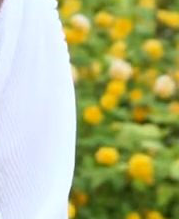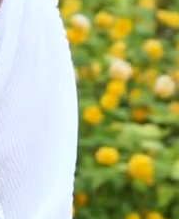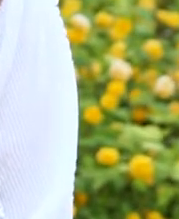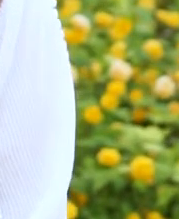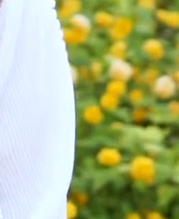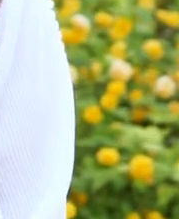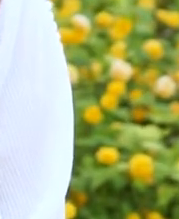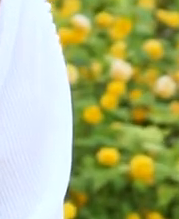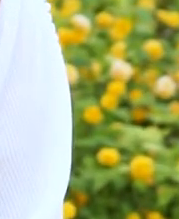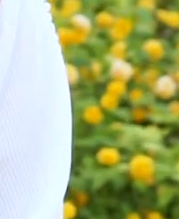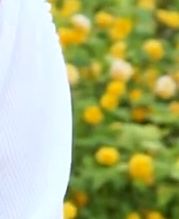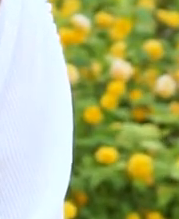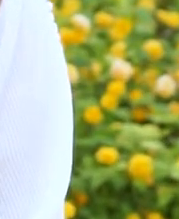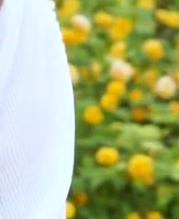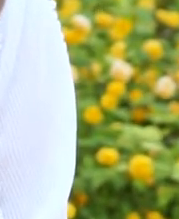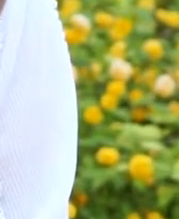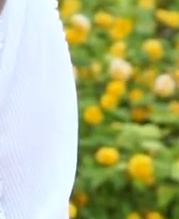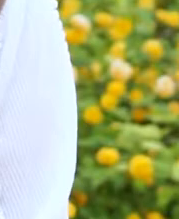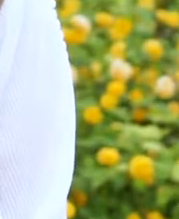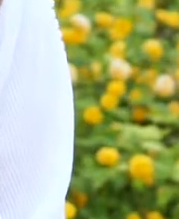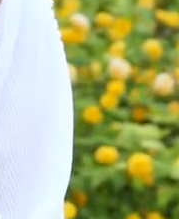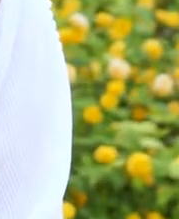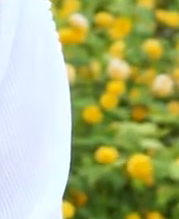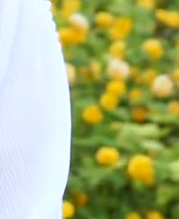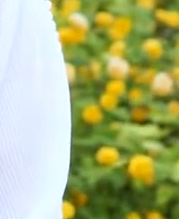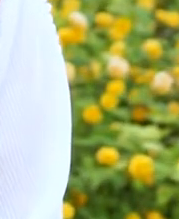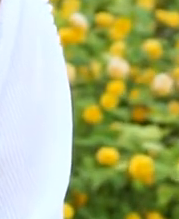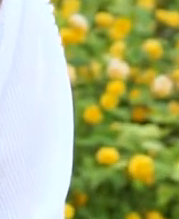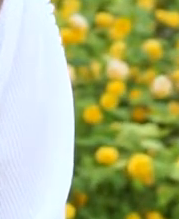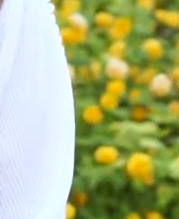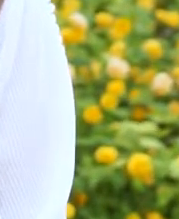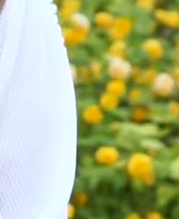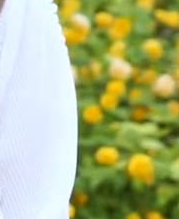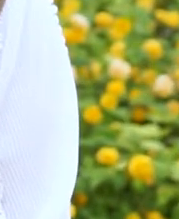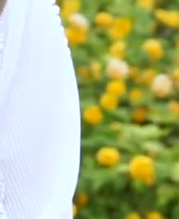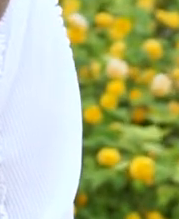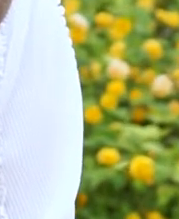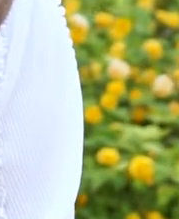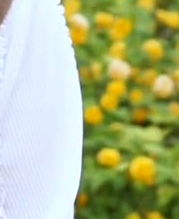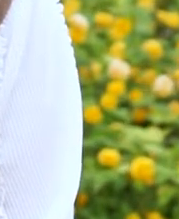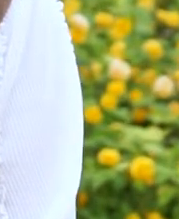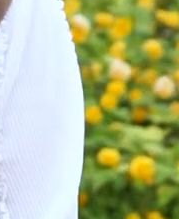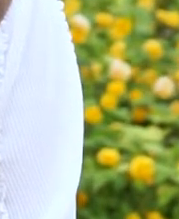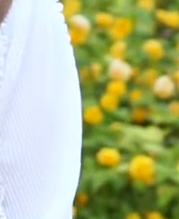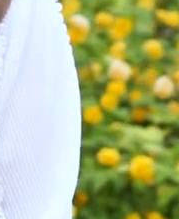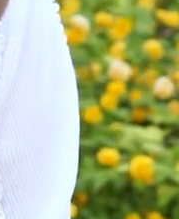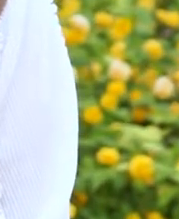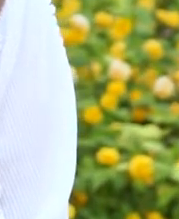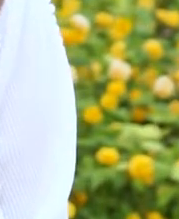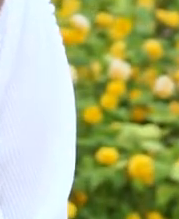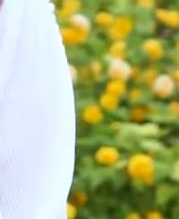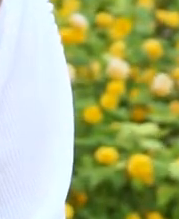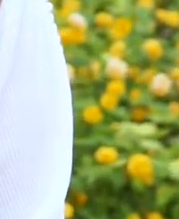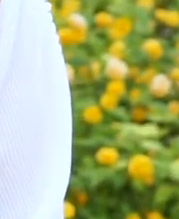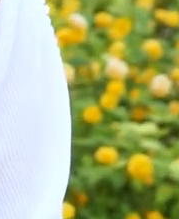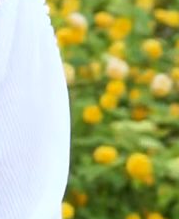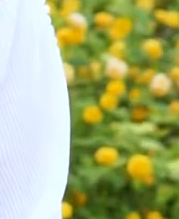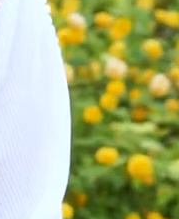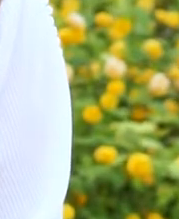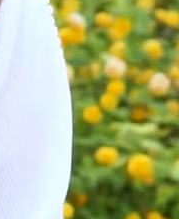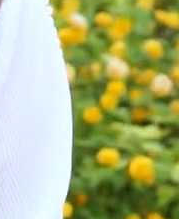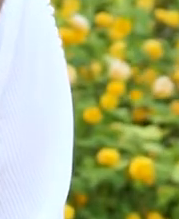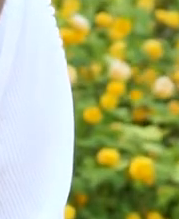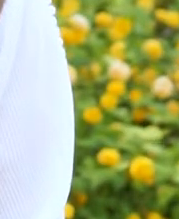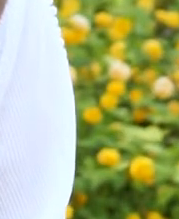설치했습니다. 특히 LED 건물 번호판은 낮에는 태양광을 이용해 전력을 충전한 뒤 야간의 점 등의 전력